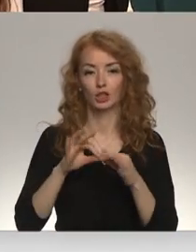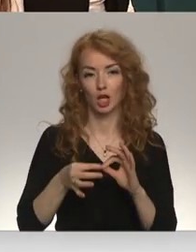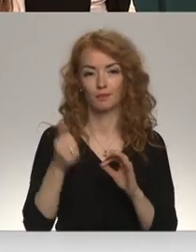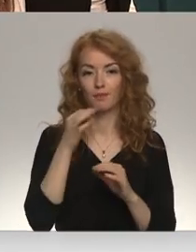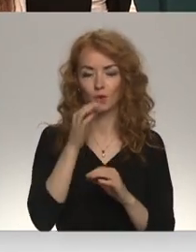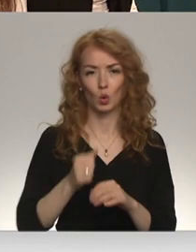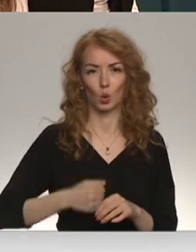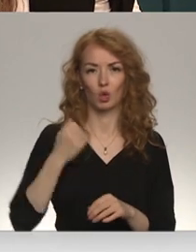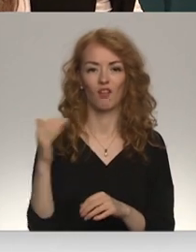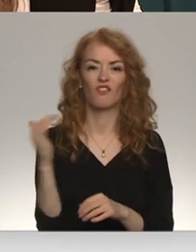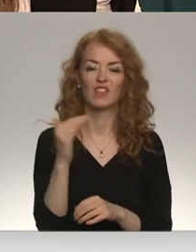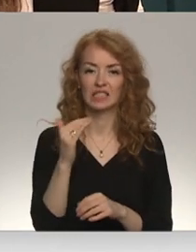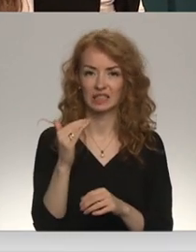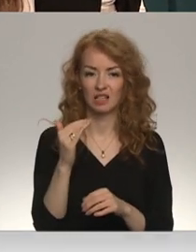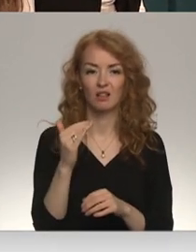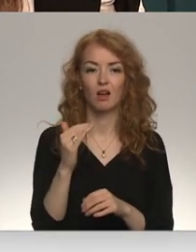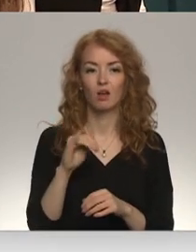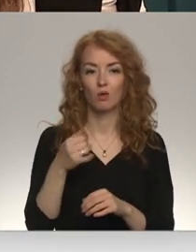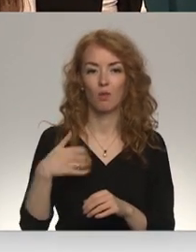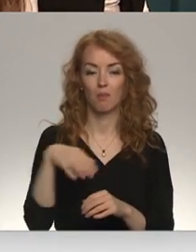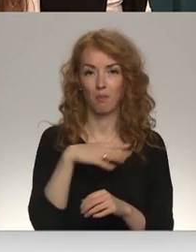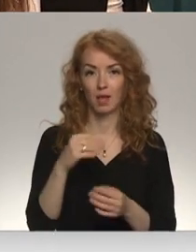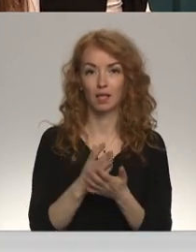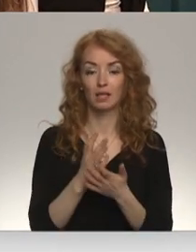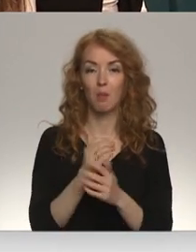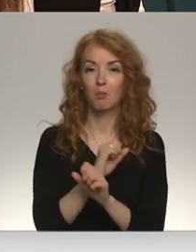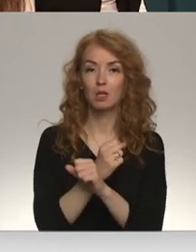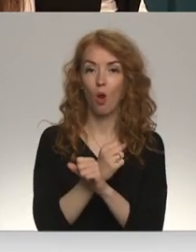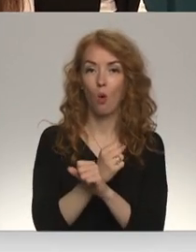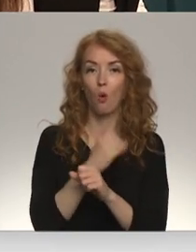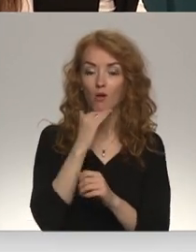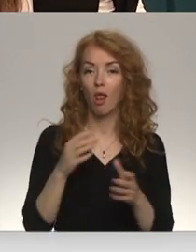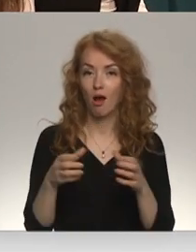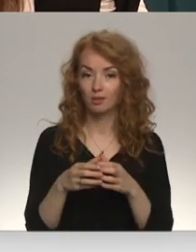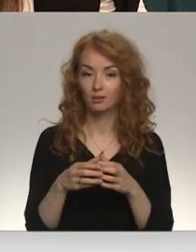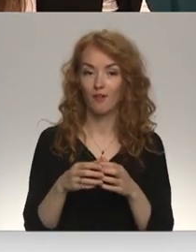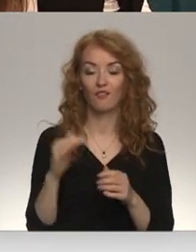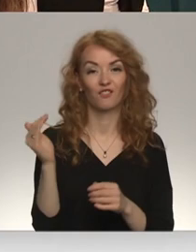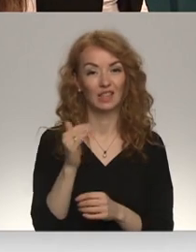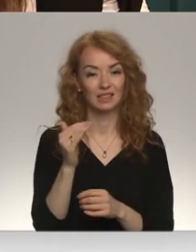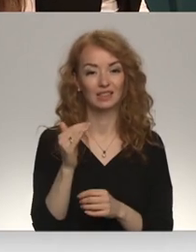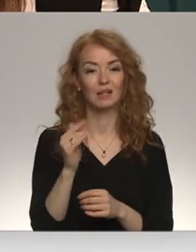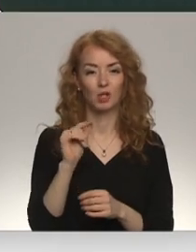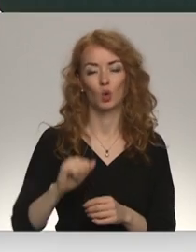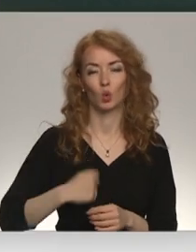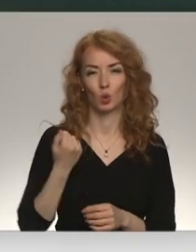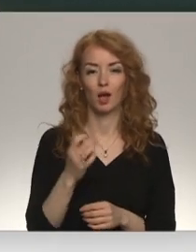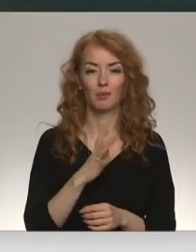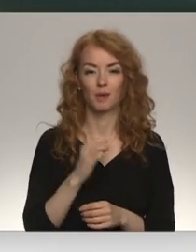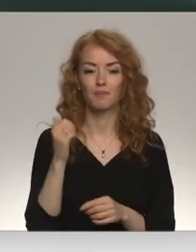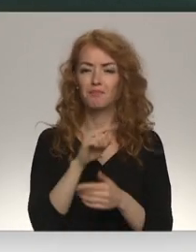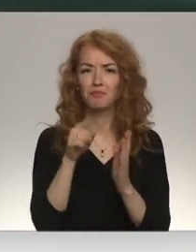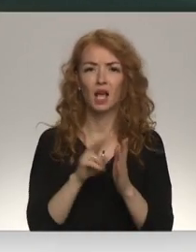Grūtākā bija fizikas kārta. Ja mēs kā klase esam biologu klase, tāpēc fizikā mums gāja nedaudz grūtāk. Kas bija